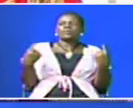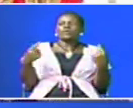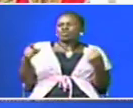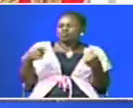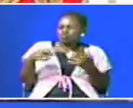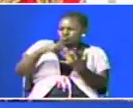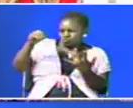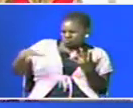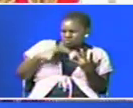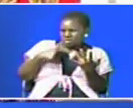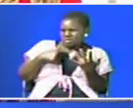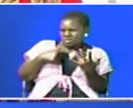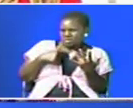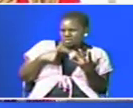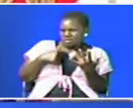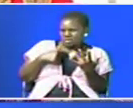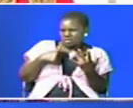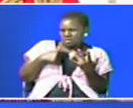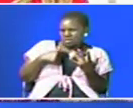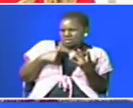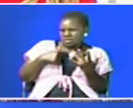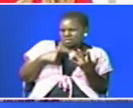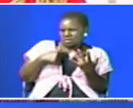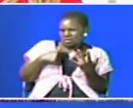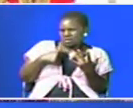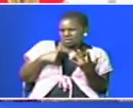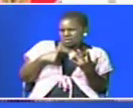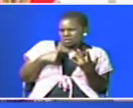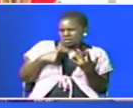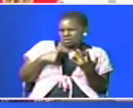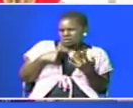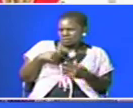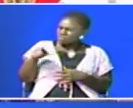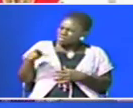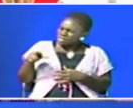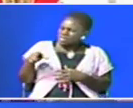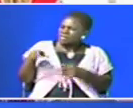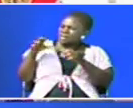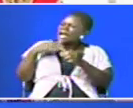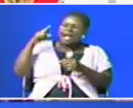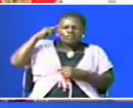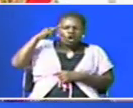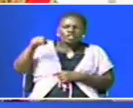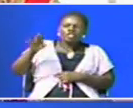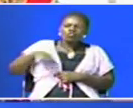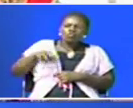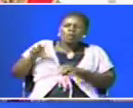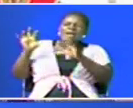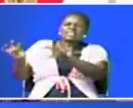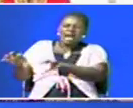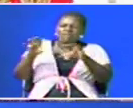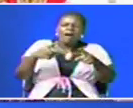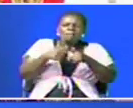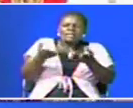uliniacha, si uniacha na mimi kwa raha zangu. Na yeye yarudi, kumbe huyu nilikuwa namuona nitamwacha hangaike, kumbe amepata mshikaji